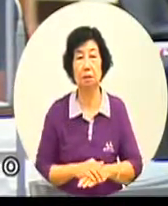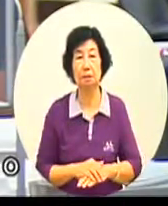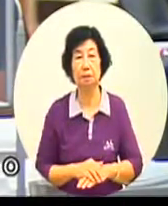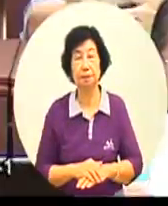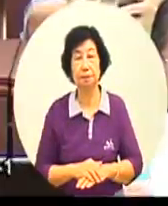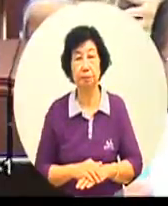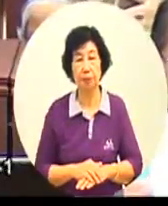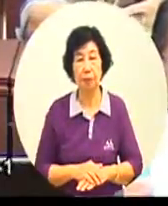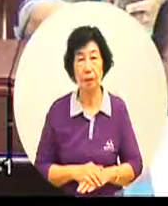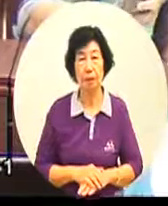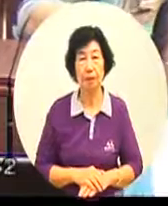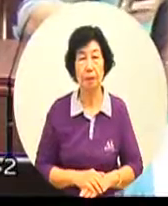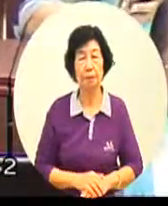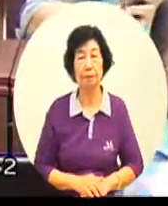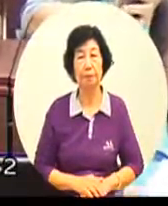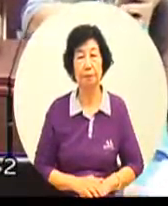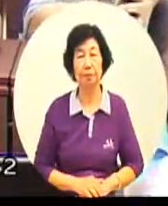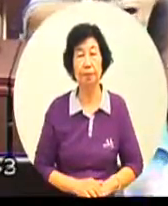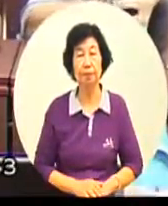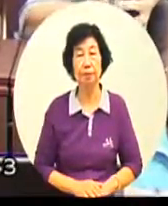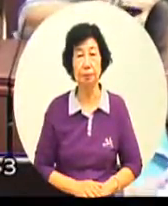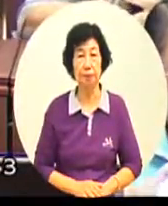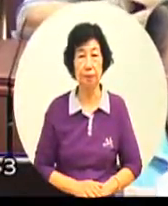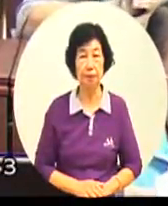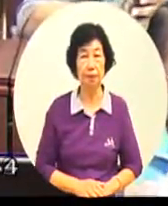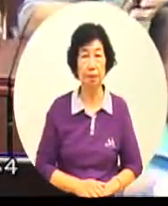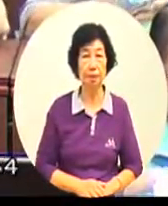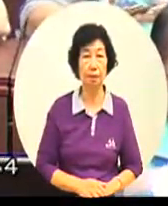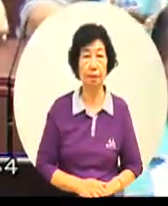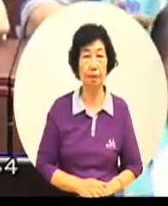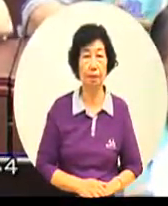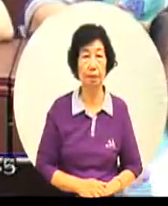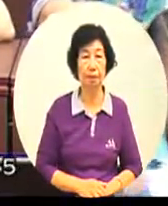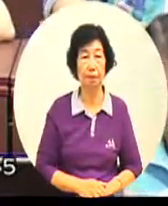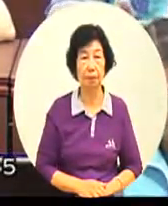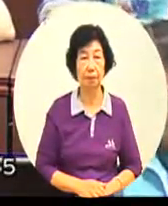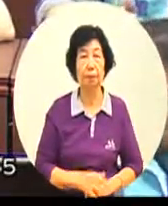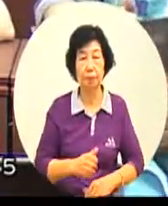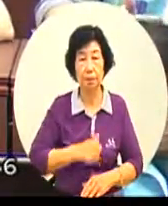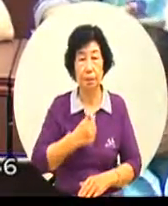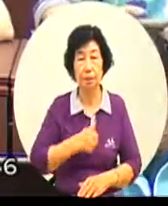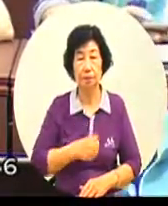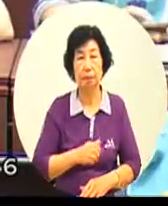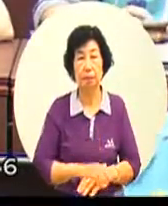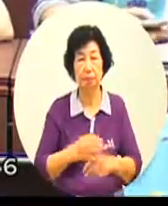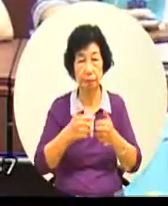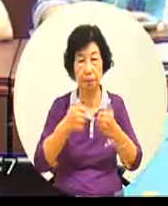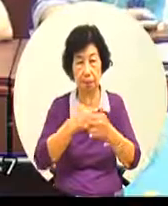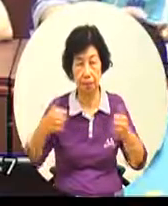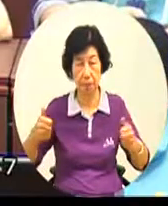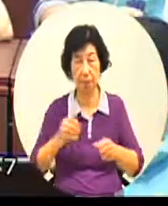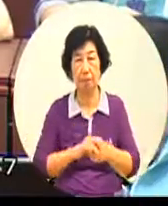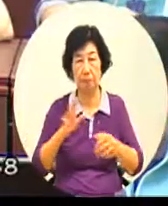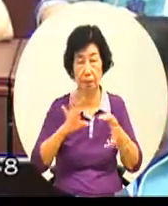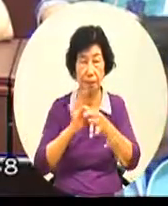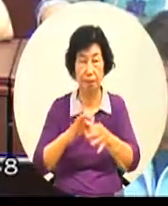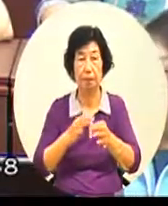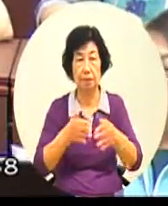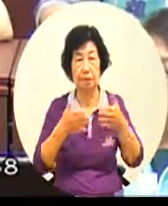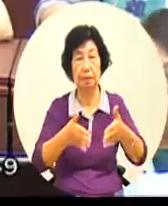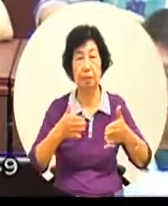复。 谢谢召集人，谢谢议员哈。的确，那个议员所关心的议题是非常重要